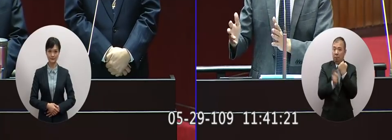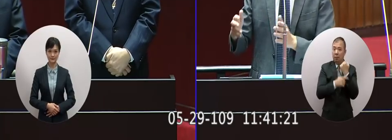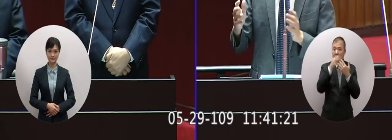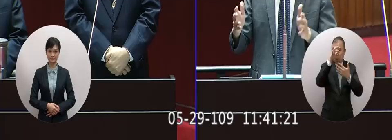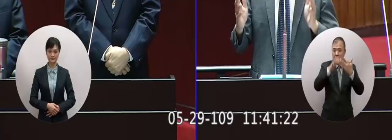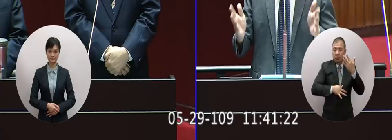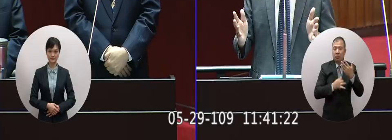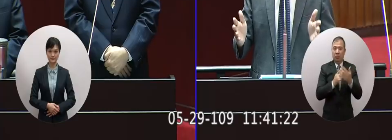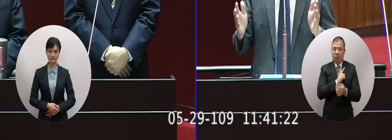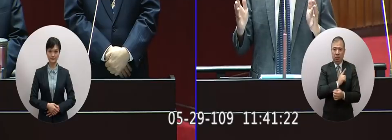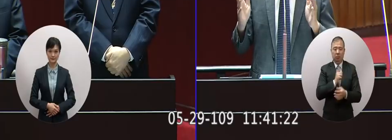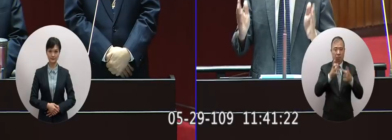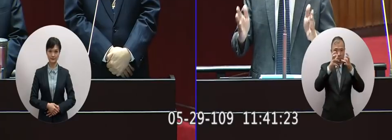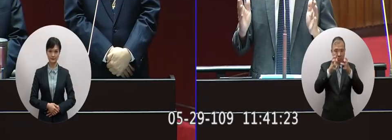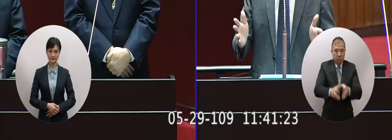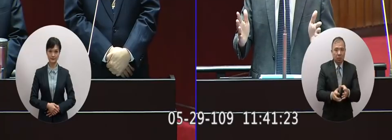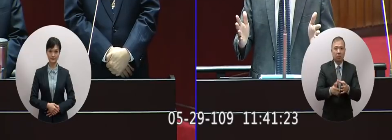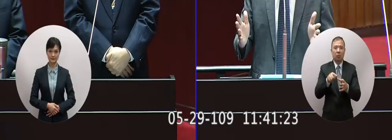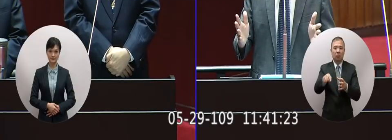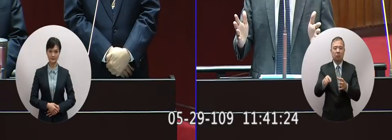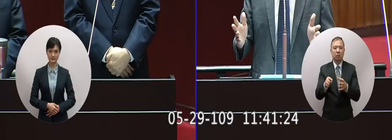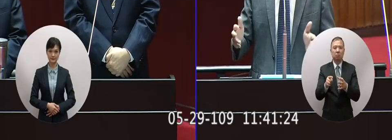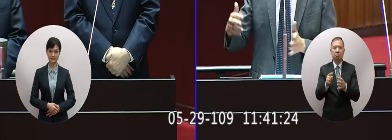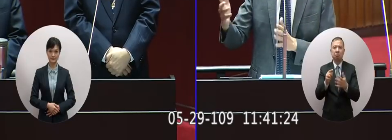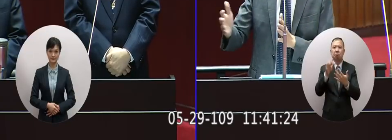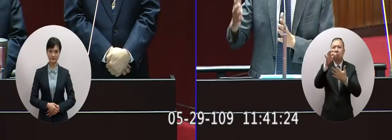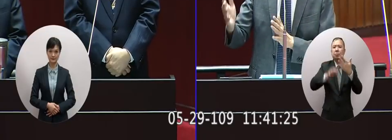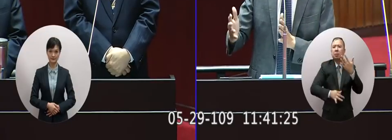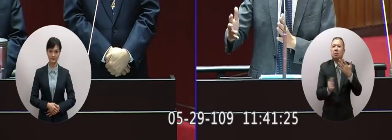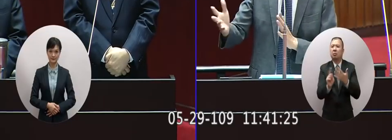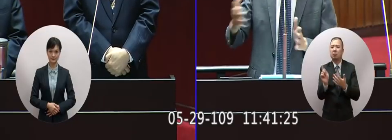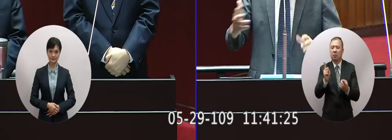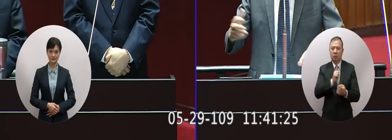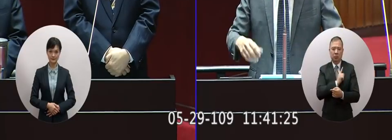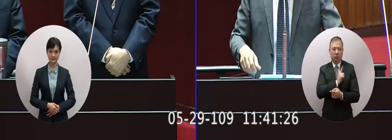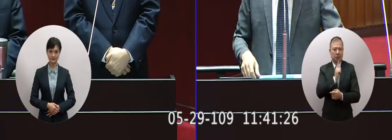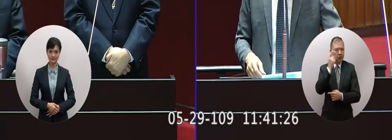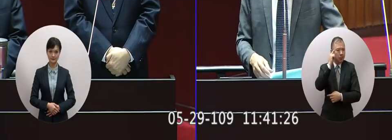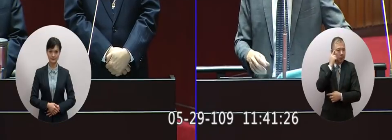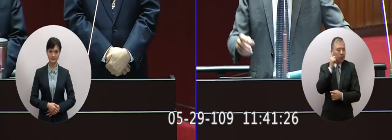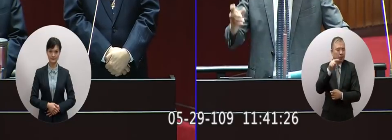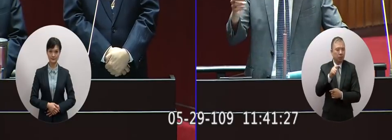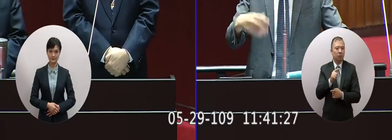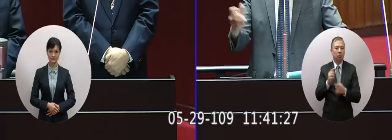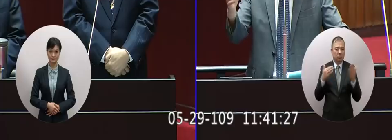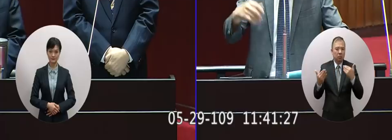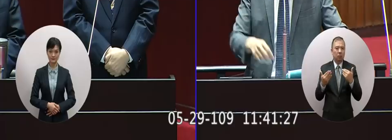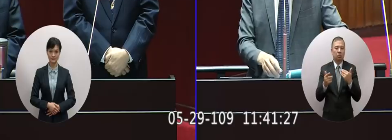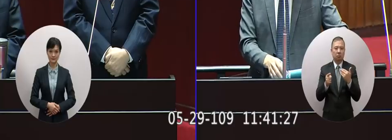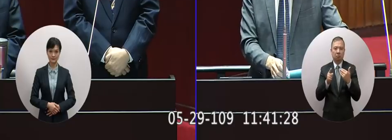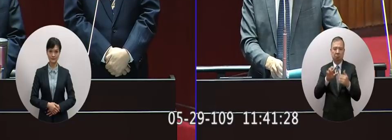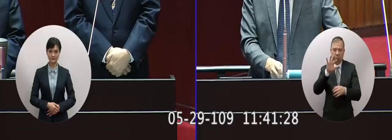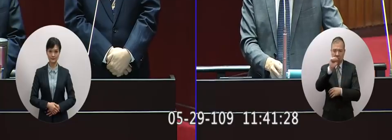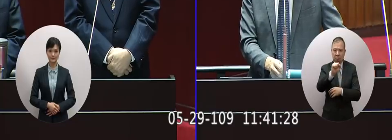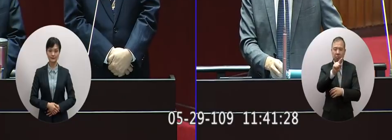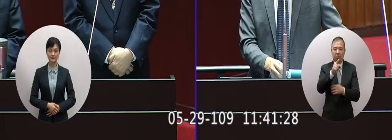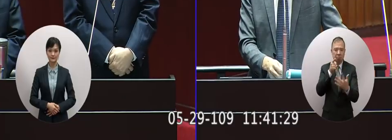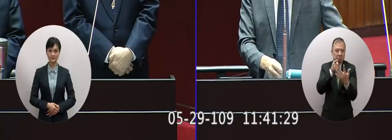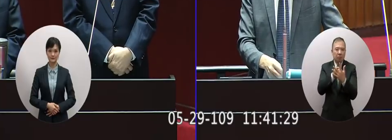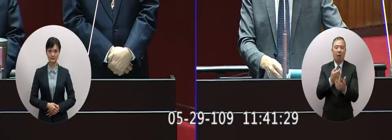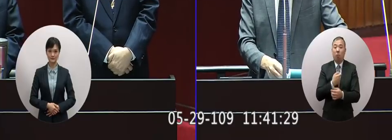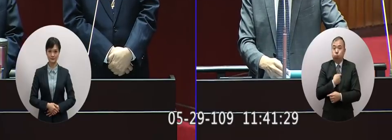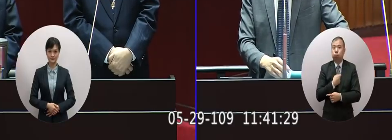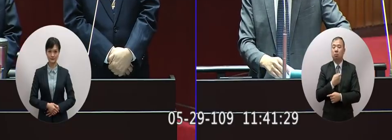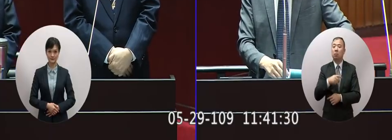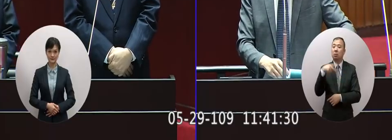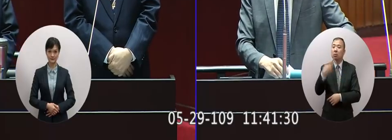化，其实要更明确精准一点，尤其在后续可能有更多的人进入。好，那我们往下，其实当然另外一